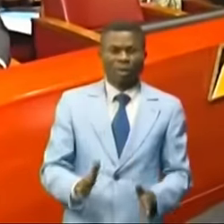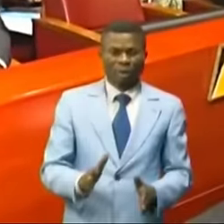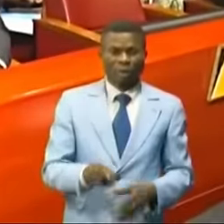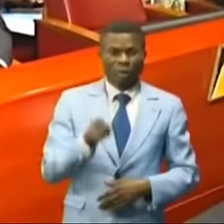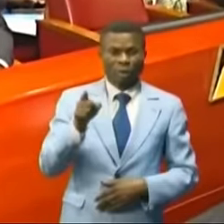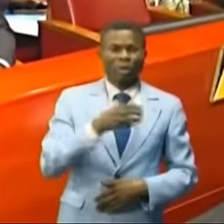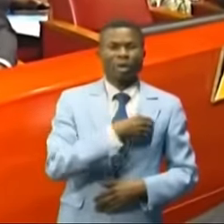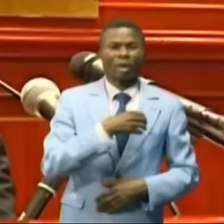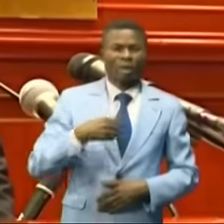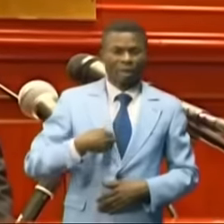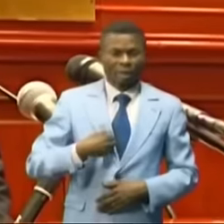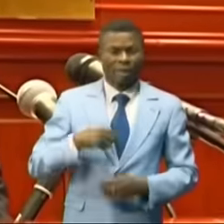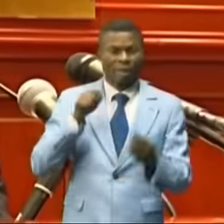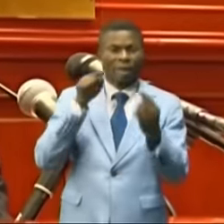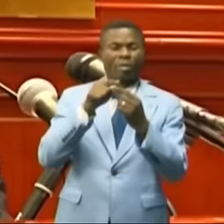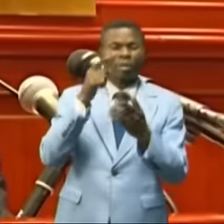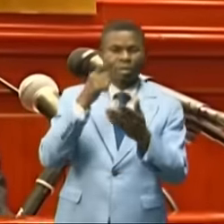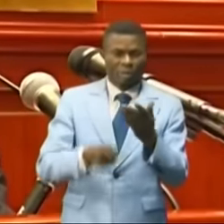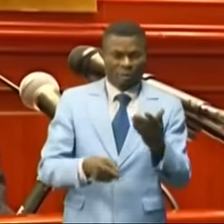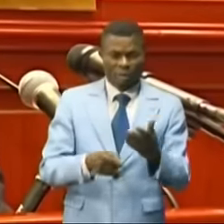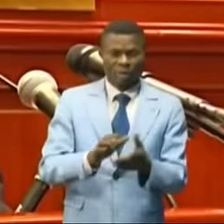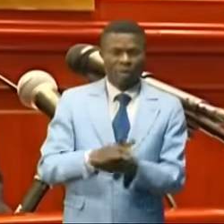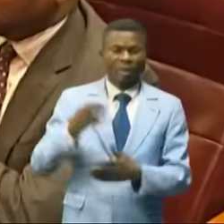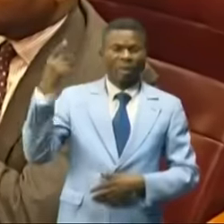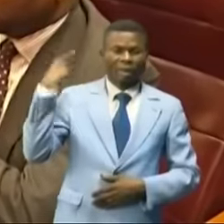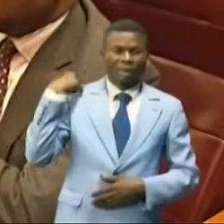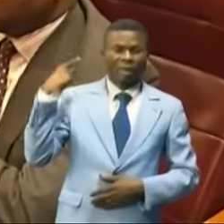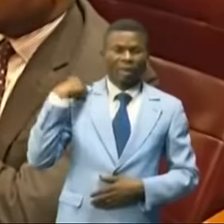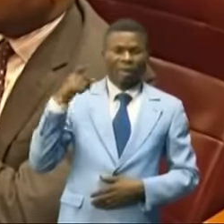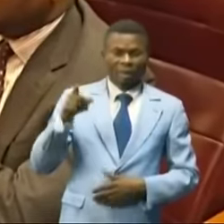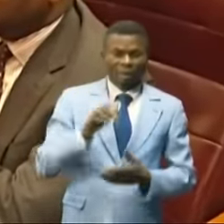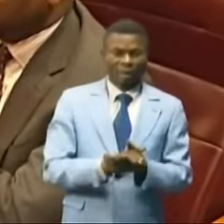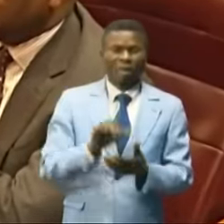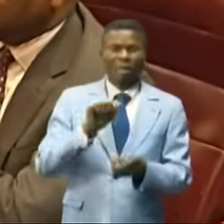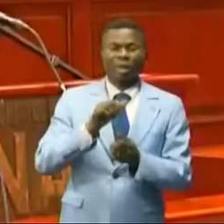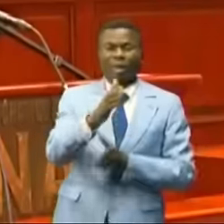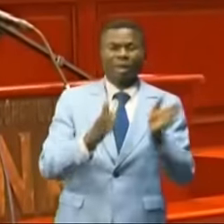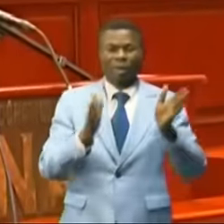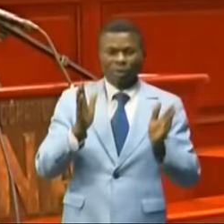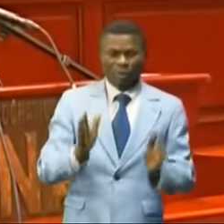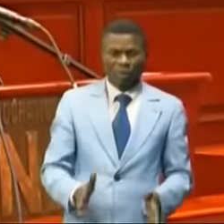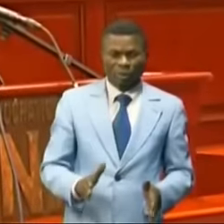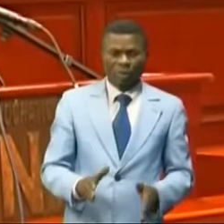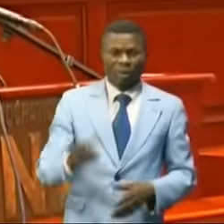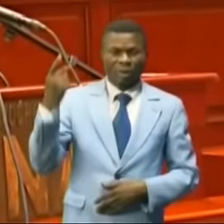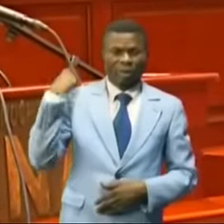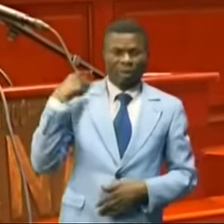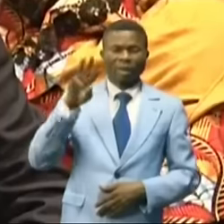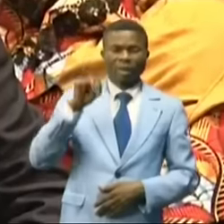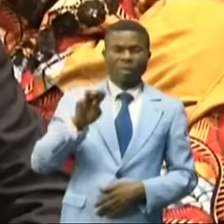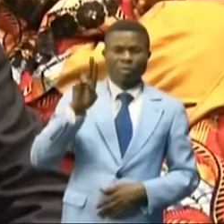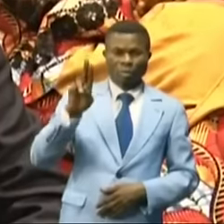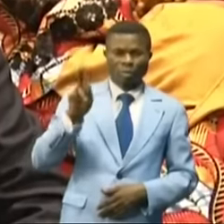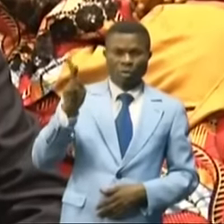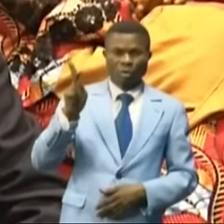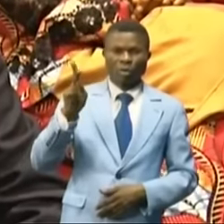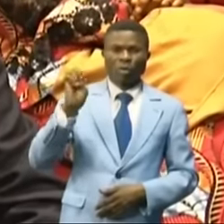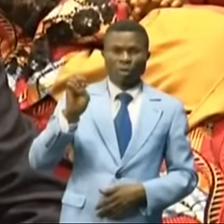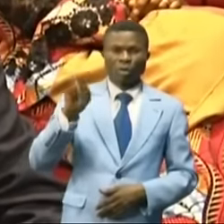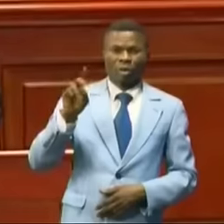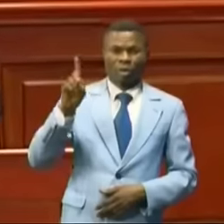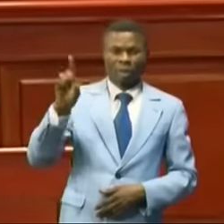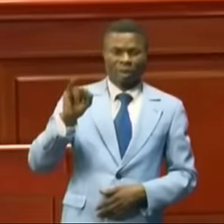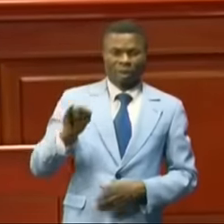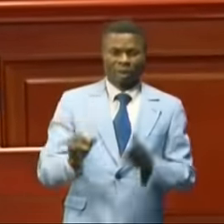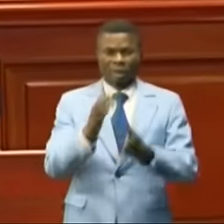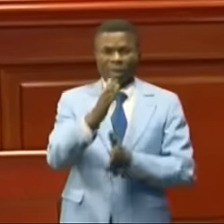Celle-ci a pour adjoint l'honorable Jean-Claude Bahinde. La question est revenue à l'honorable Mukengesha Itopin avec comme testeur